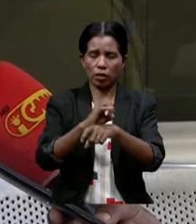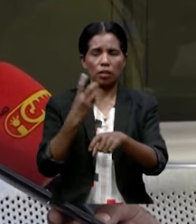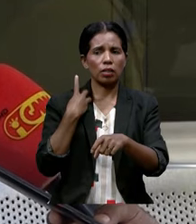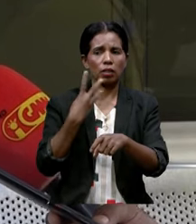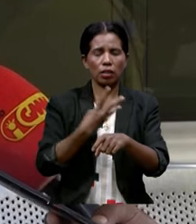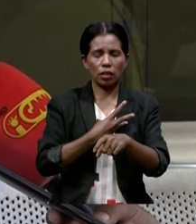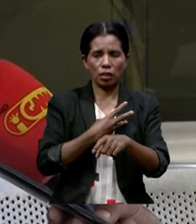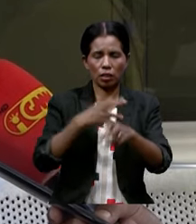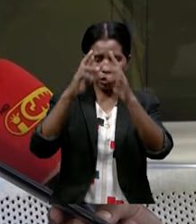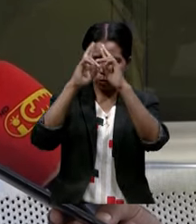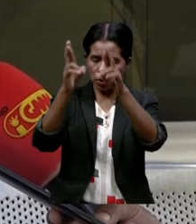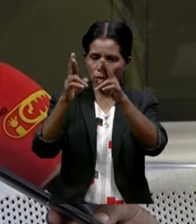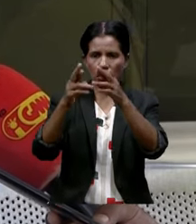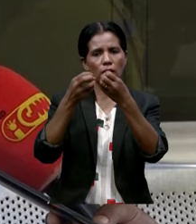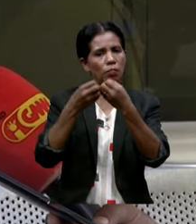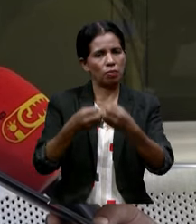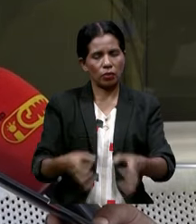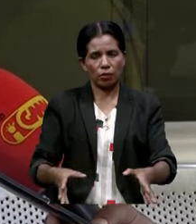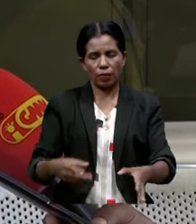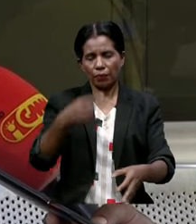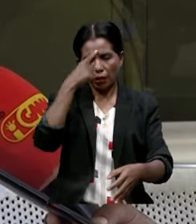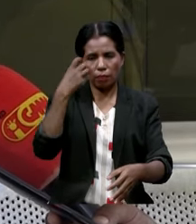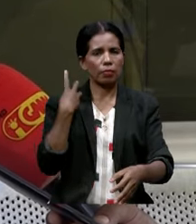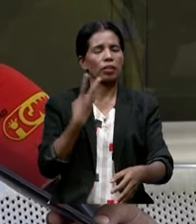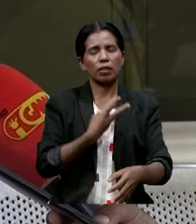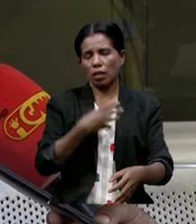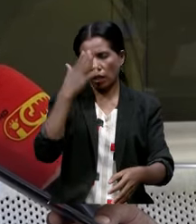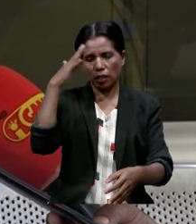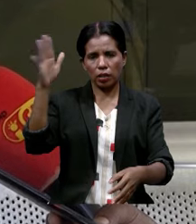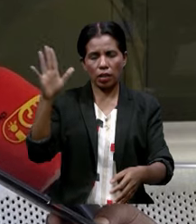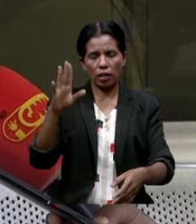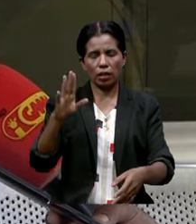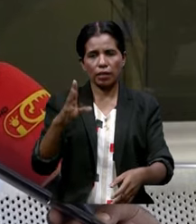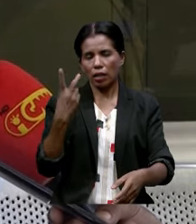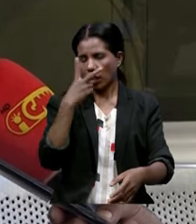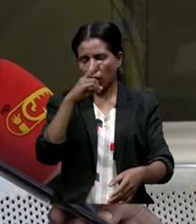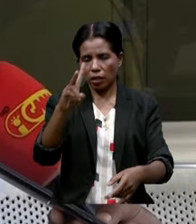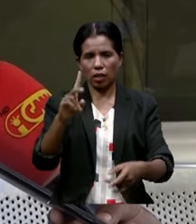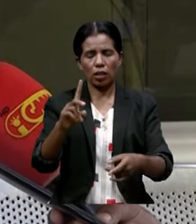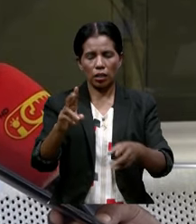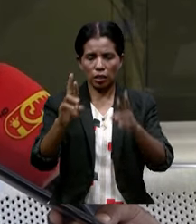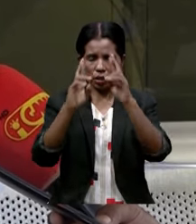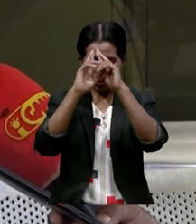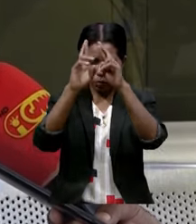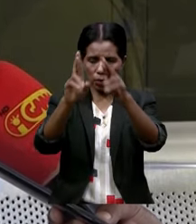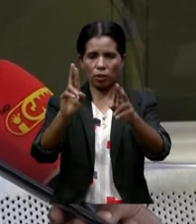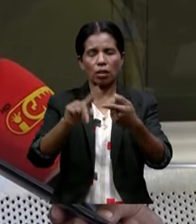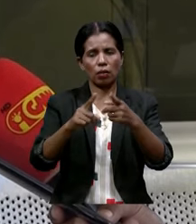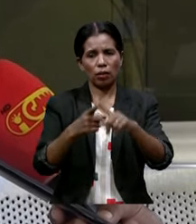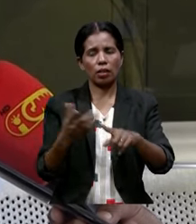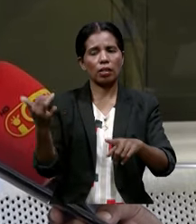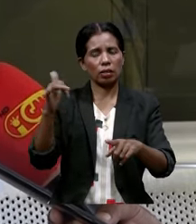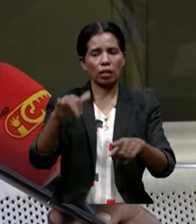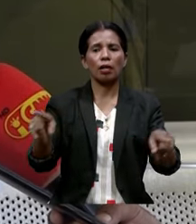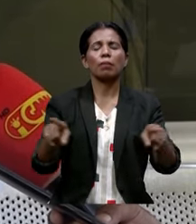ni muno. Tan saida ita la hateniona, hareba itenia maluk nudar ser humano hanesa ita. Mai be